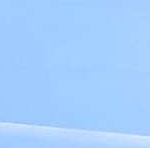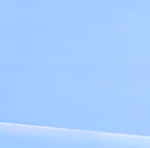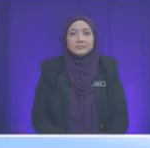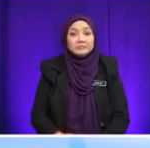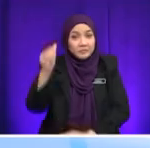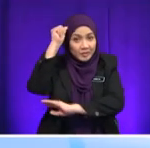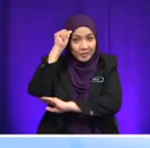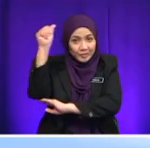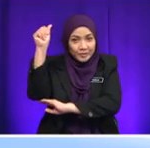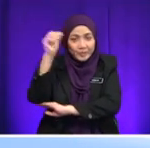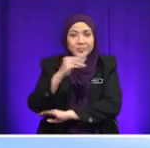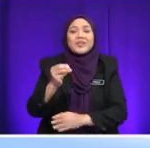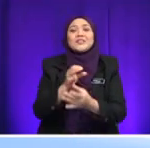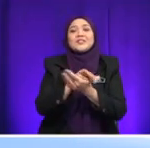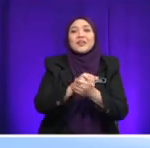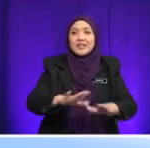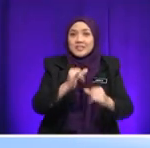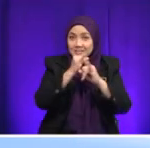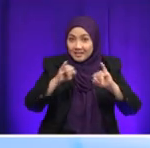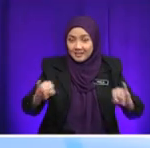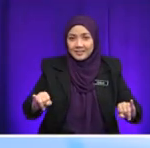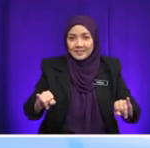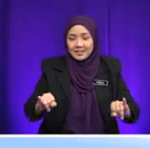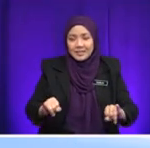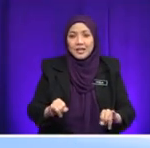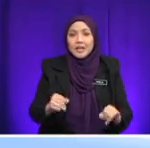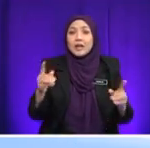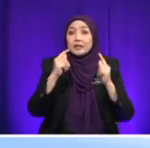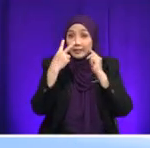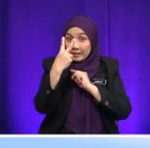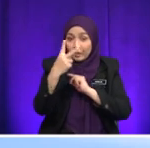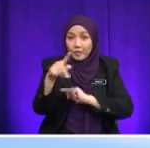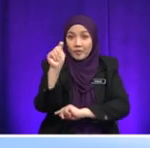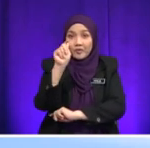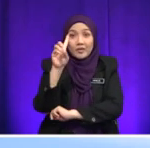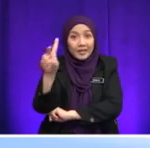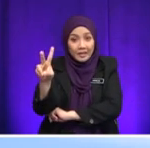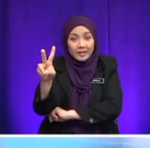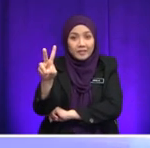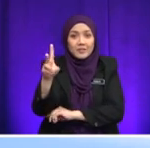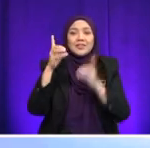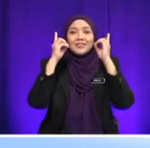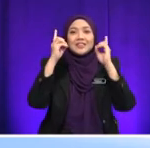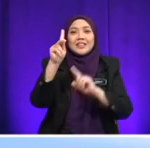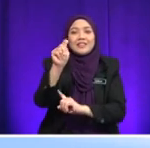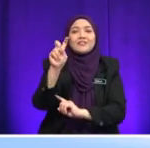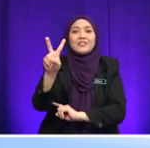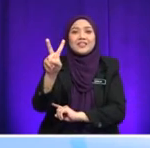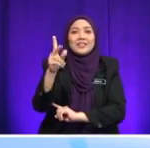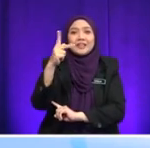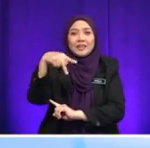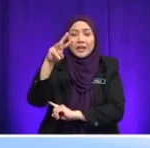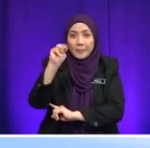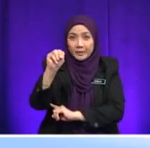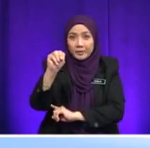Assalamualaikum salam sehat Terima kasih kepada semuanya sudah menuntut di TV KPM Abang Fizi kembali bersama-sama dengan anda harap semua